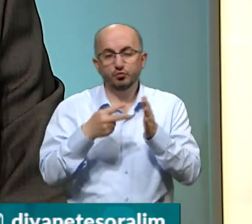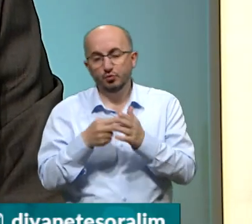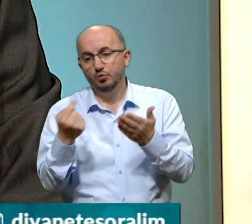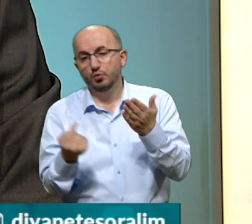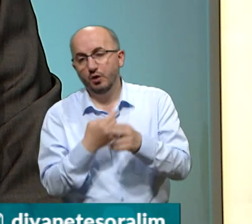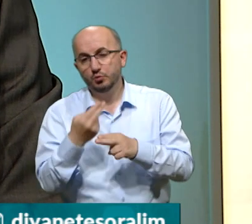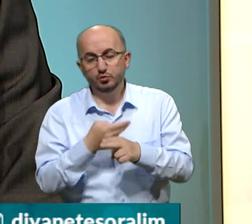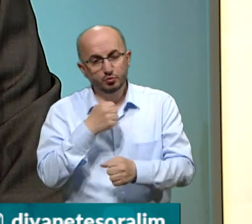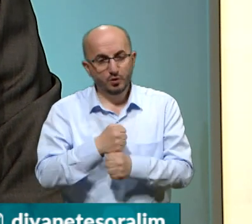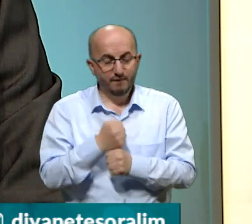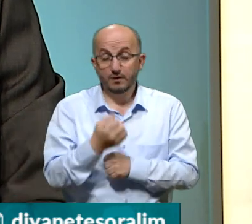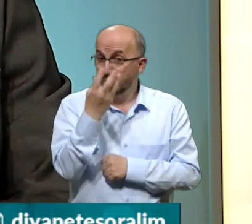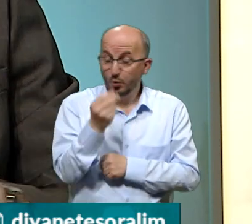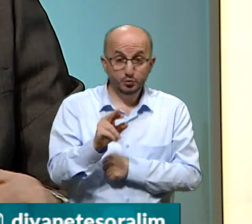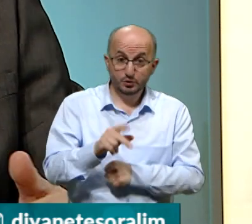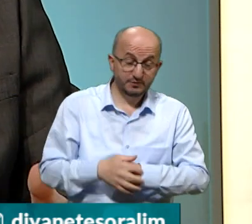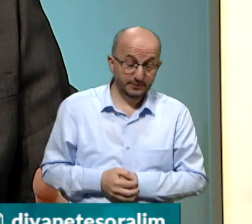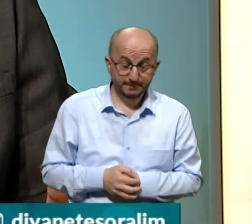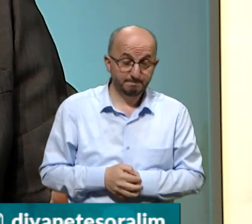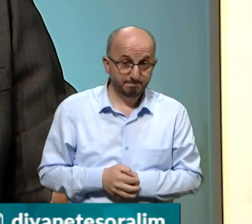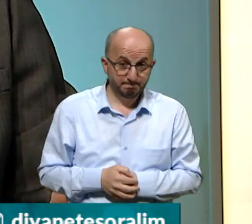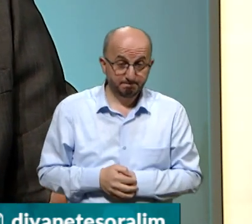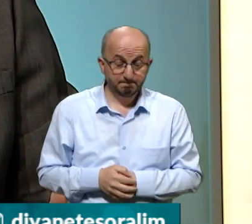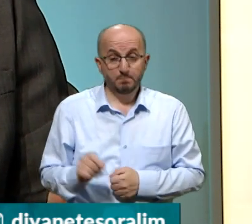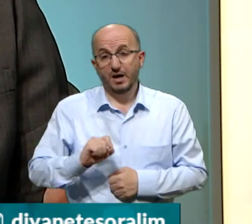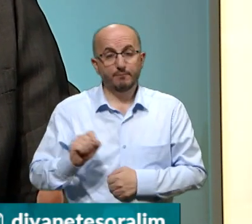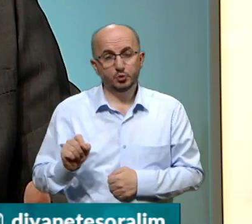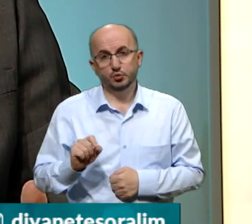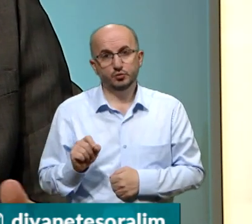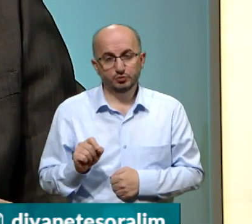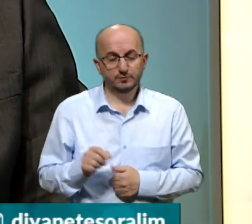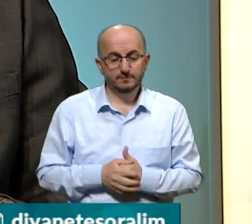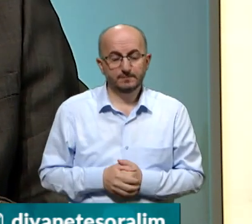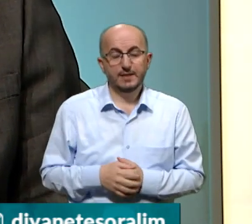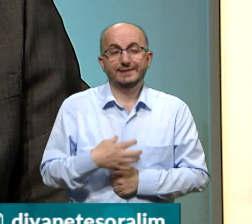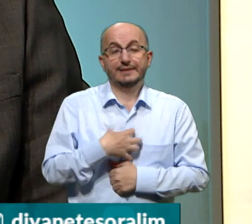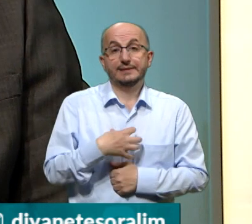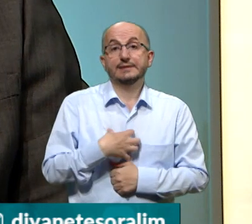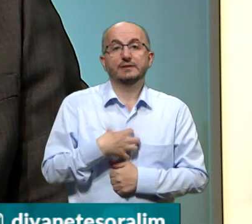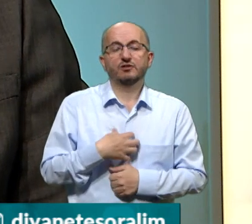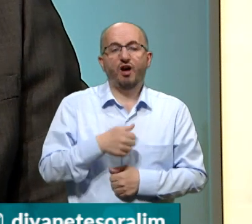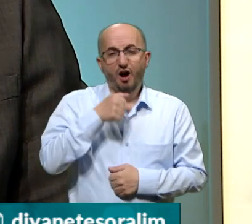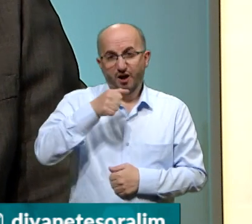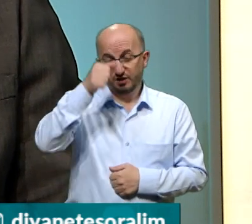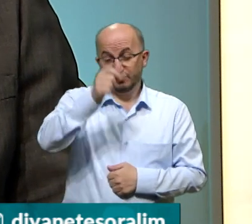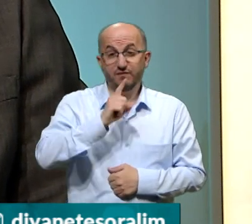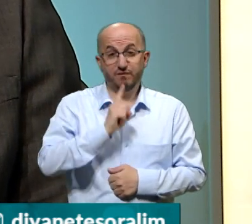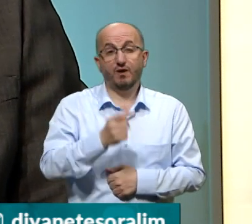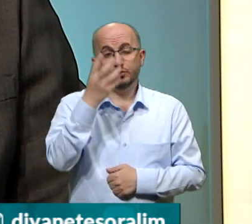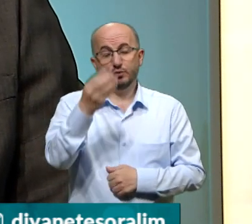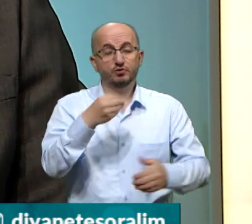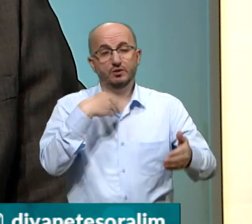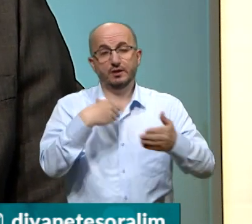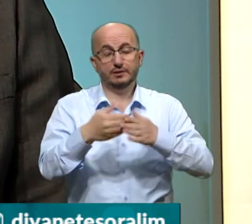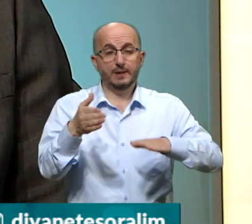kursu görevlerinde olduğu gibi Evet şahıs memur Burke kendisinde de hac farz olacak kadar